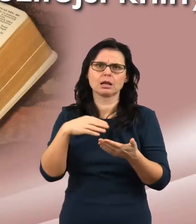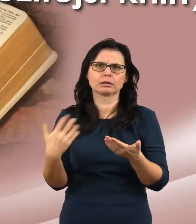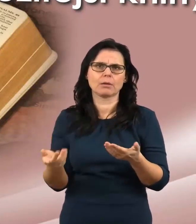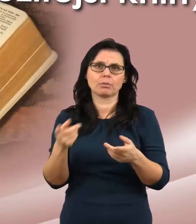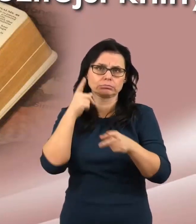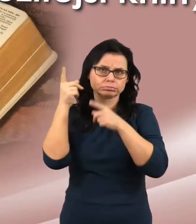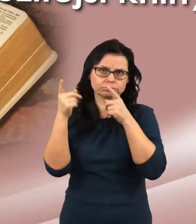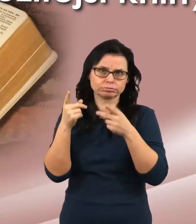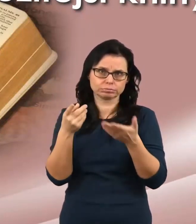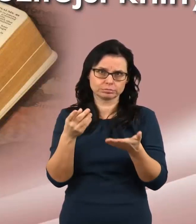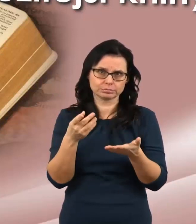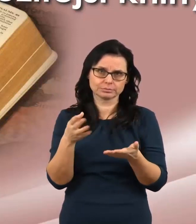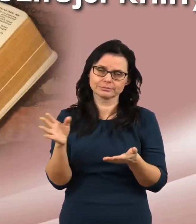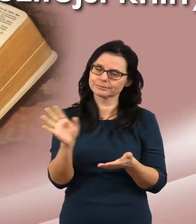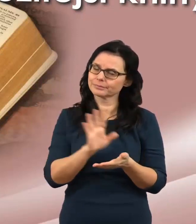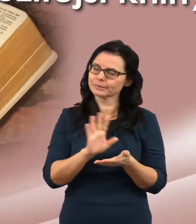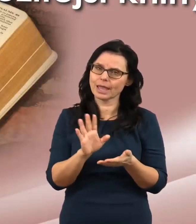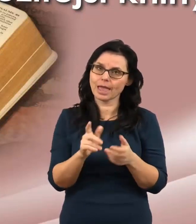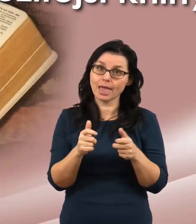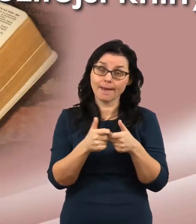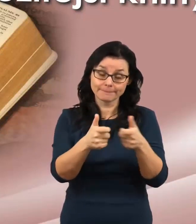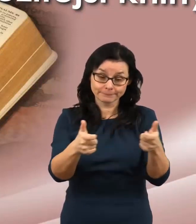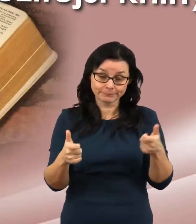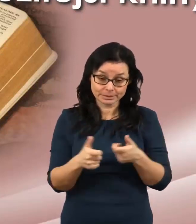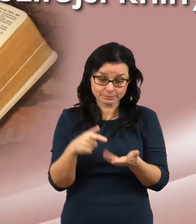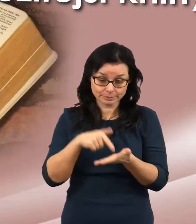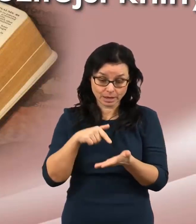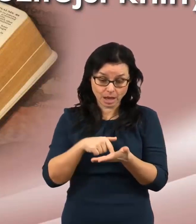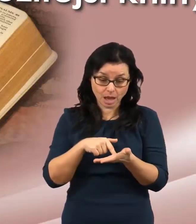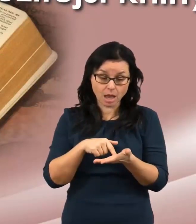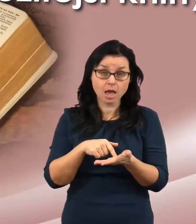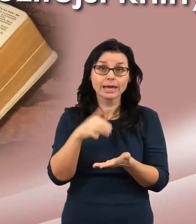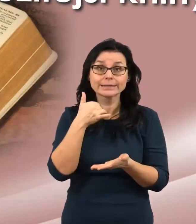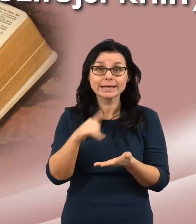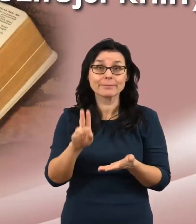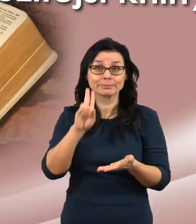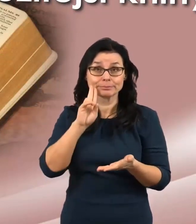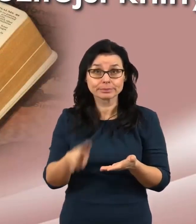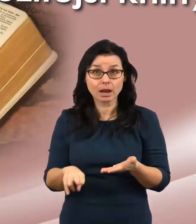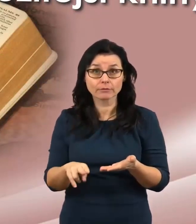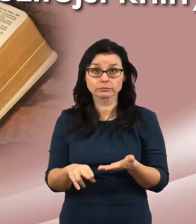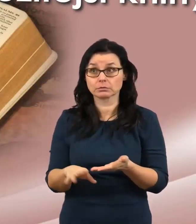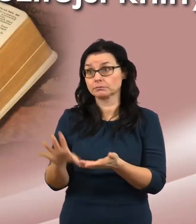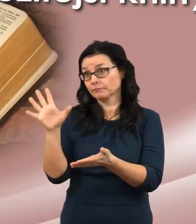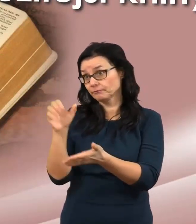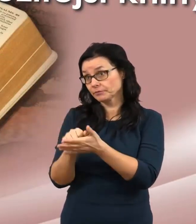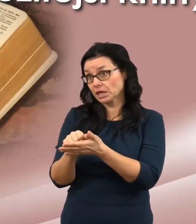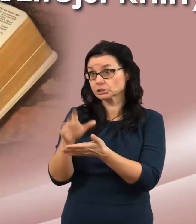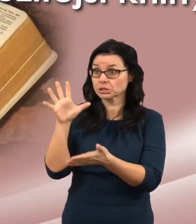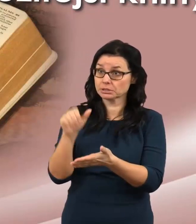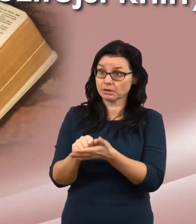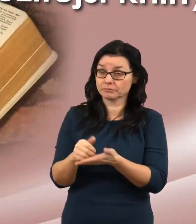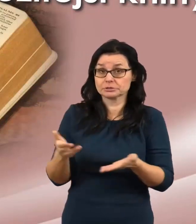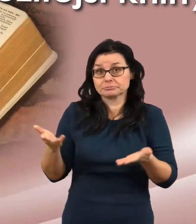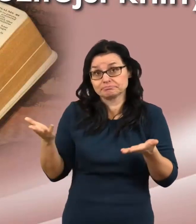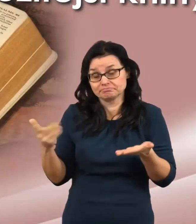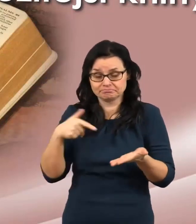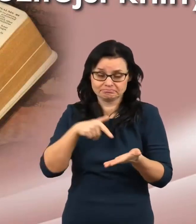někoho. To je prostě pravda. Bez ohledu na to, jestli kdo věří, nebo nevěří,